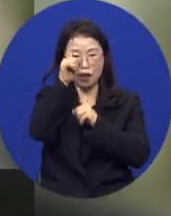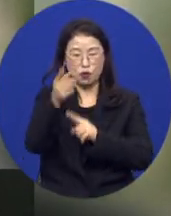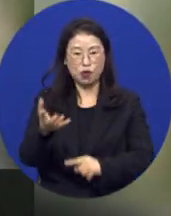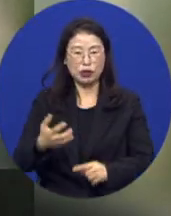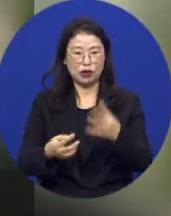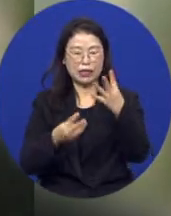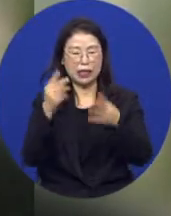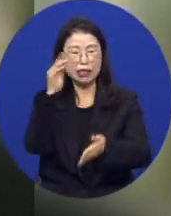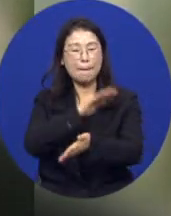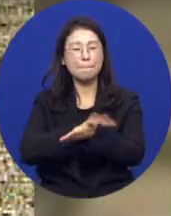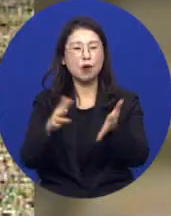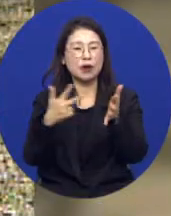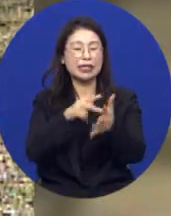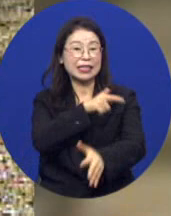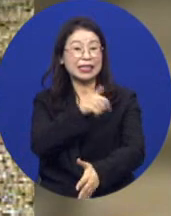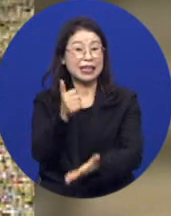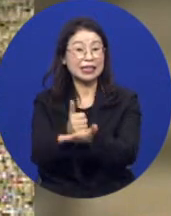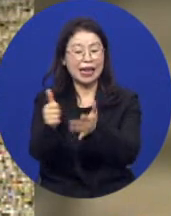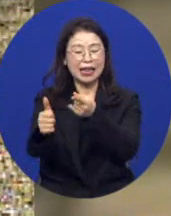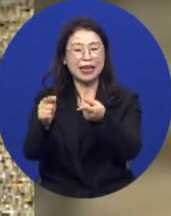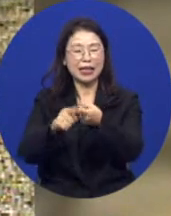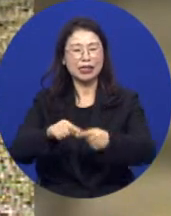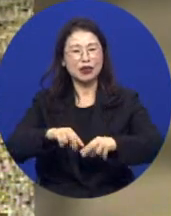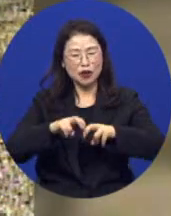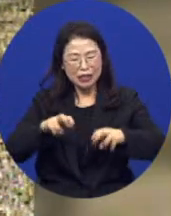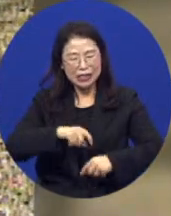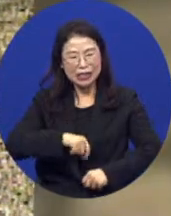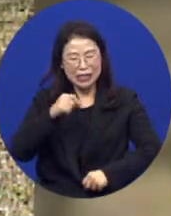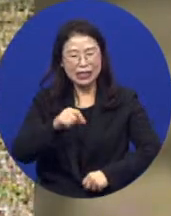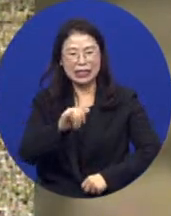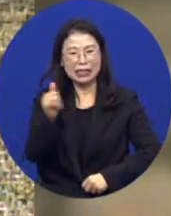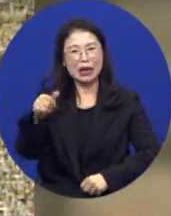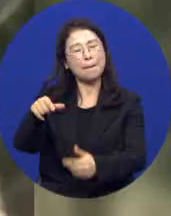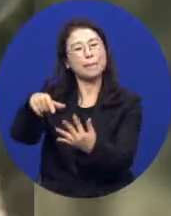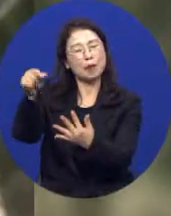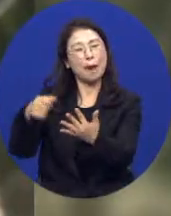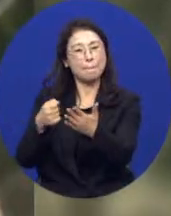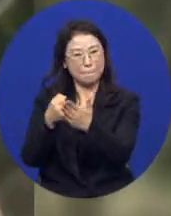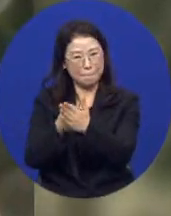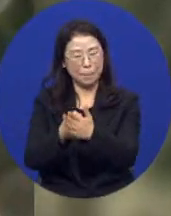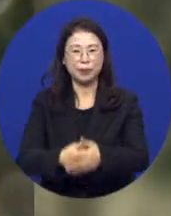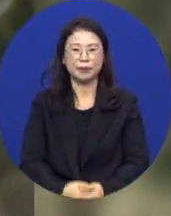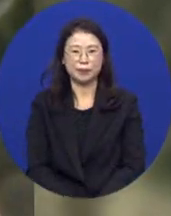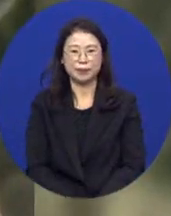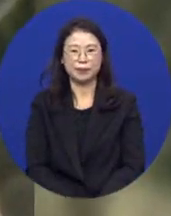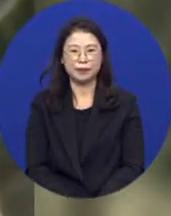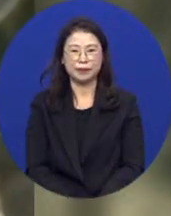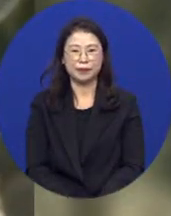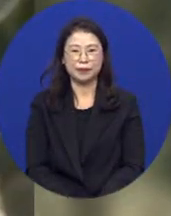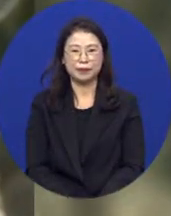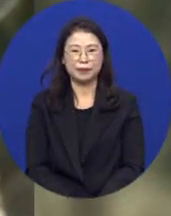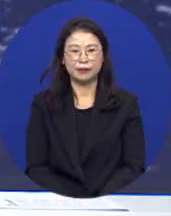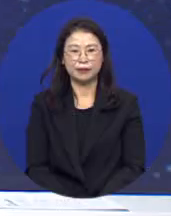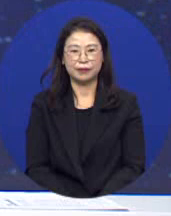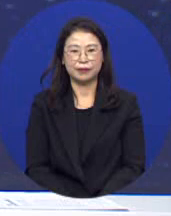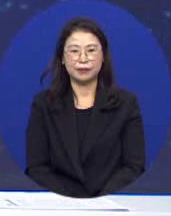전 4.3 평화재단 이사장을 진실규명 대상자로 결정했습니다.